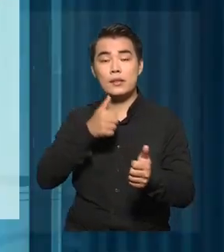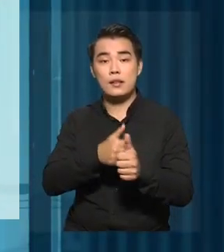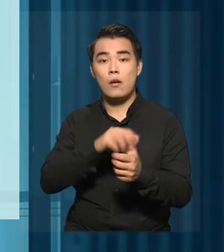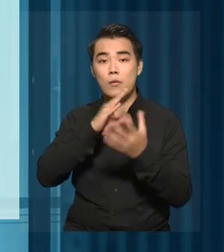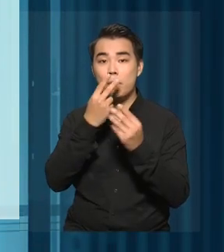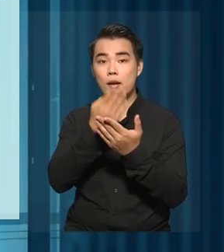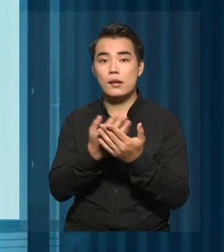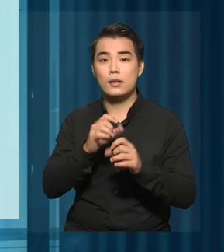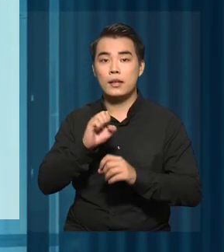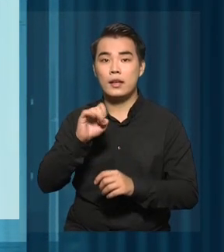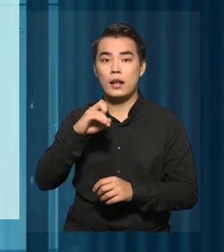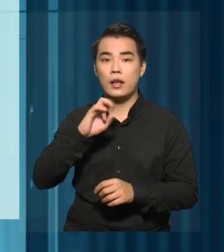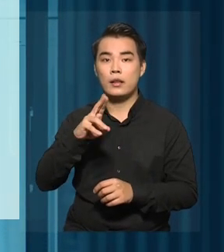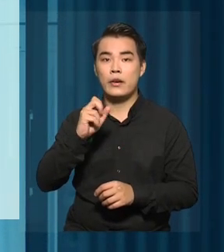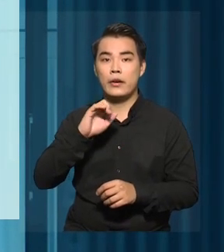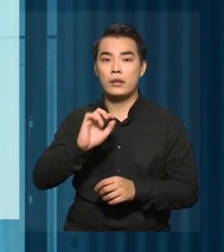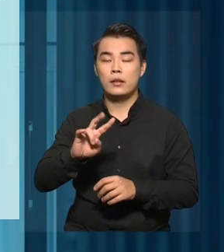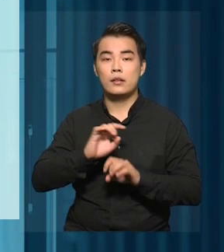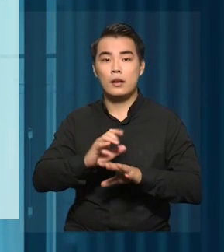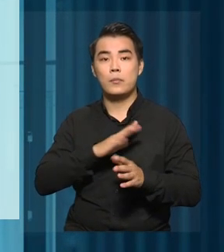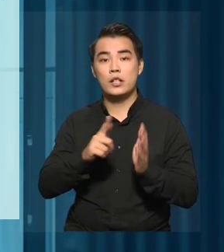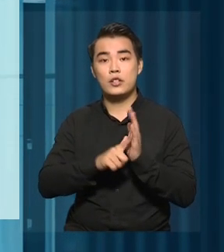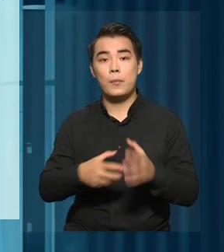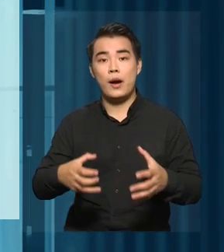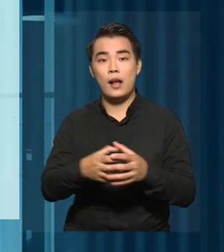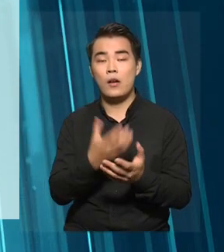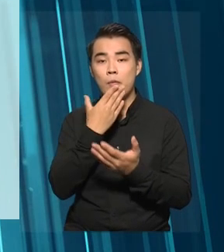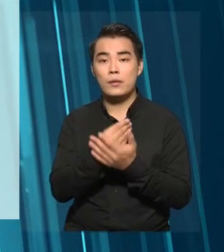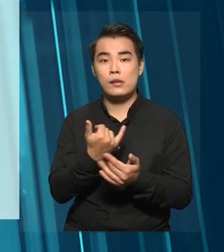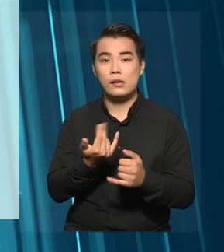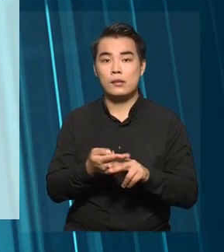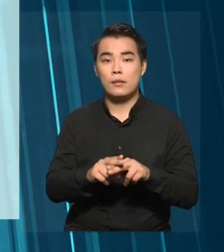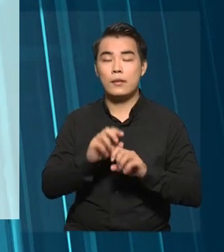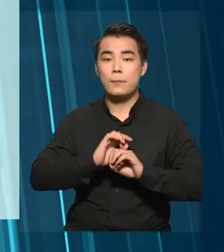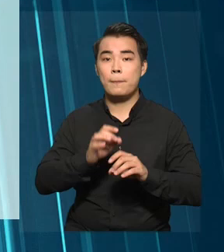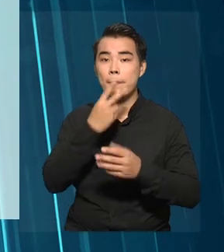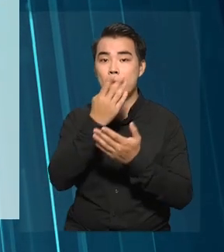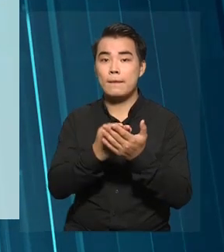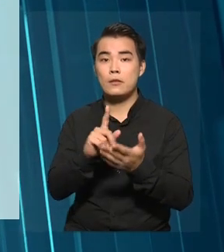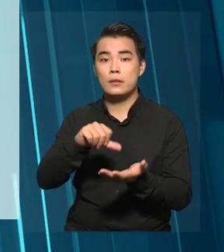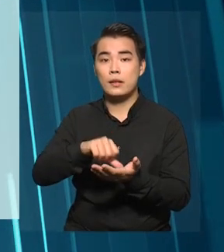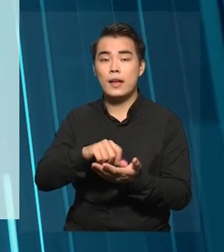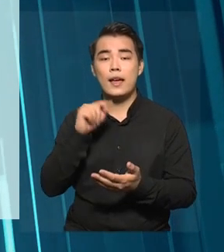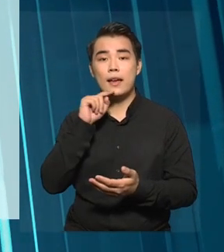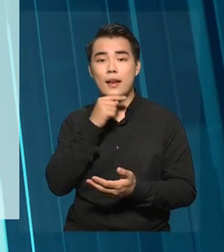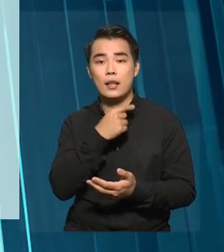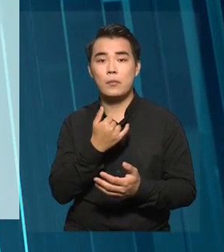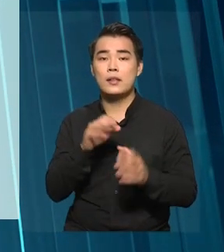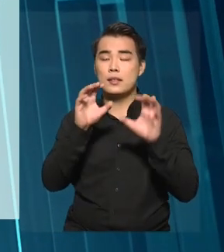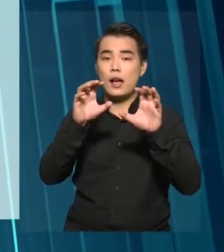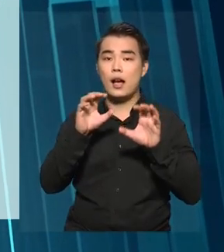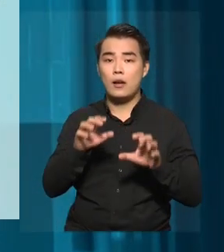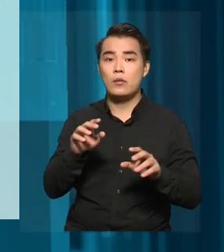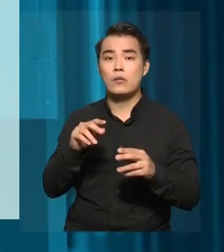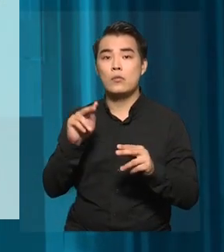қатысты осылай деп жазды. Ол 7 партияның барлығы өз үміткерін ұсынғанын, олардың арасында экономист, заңгер,